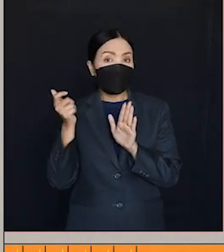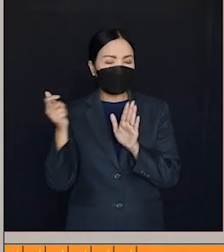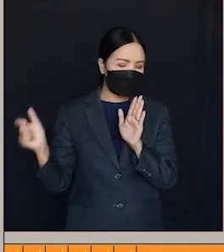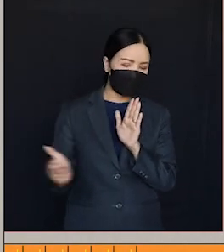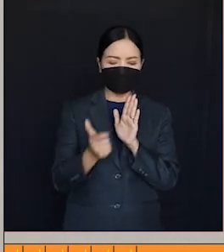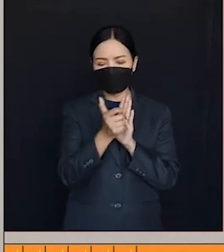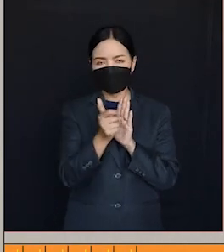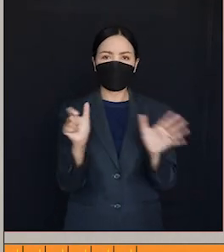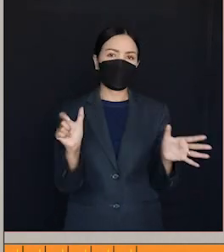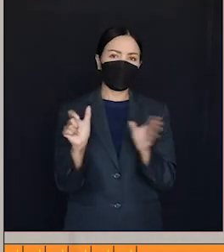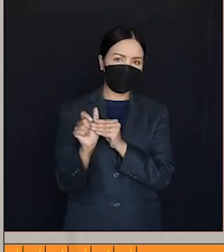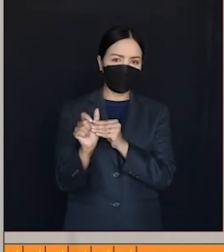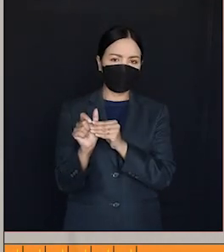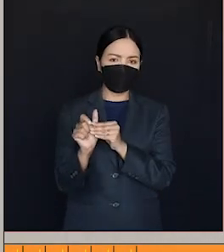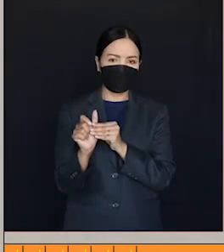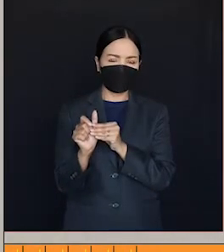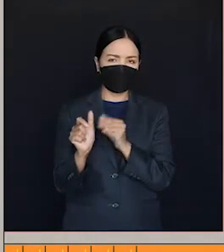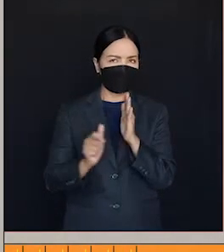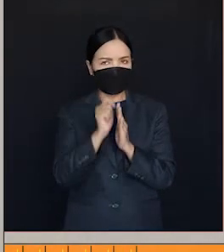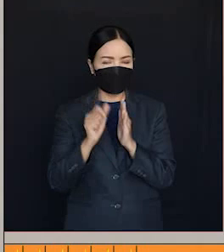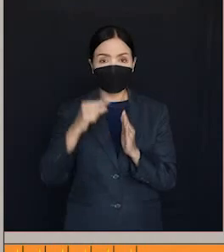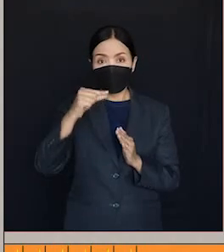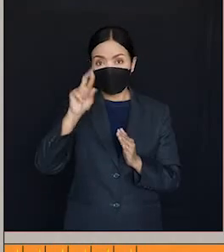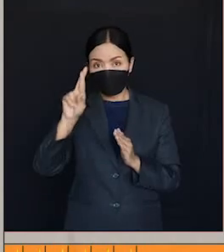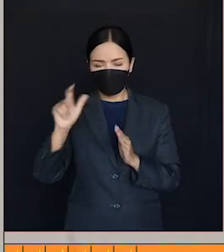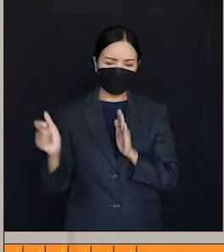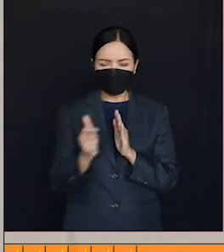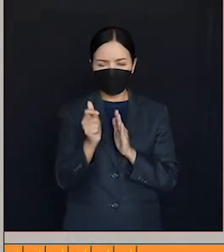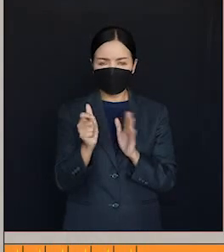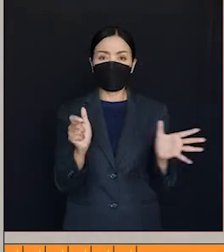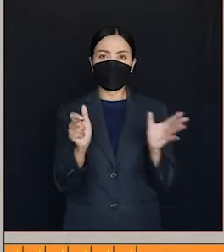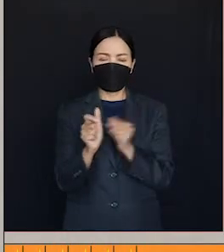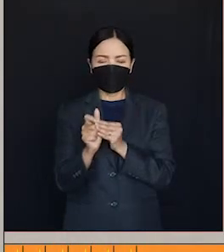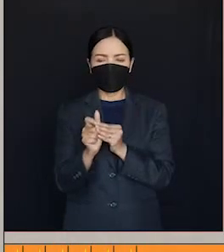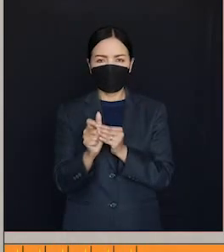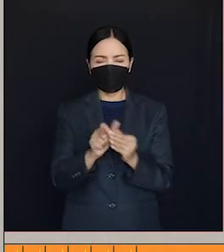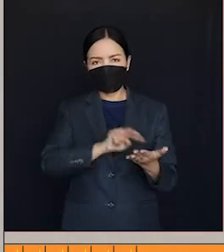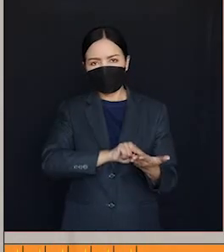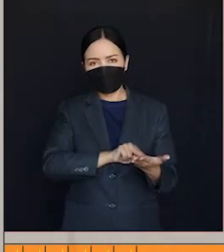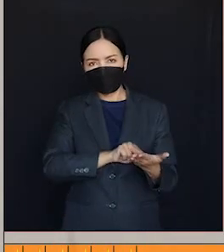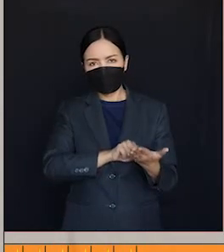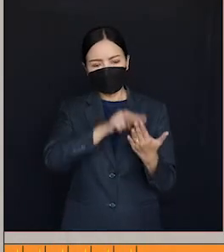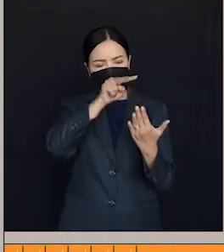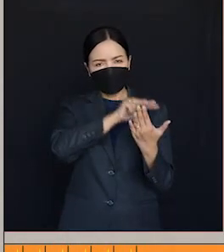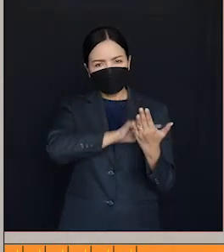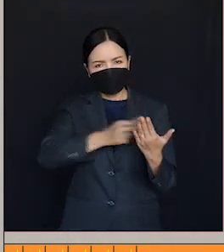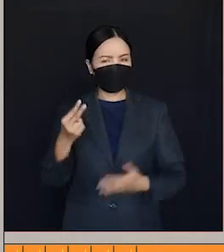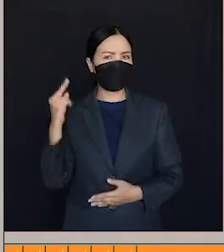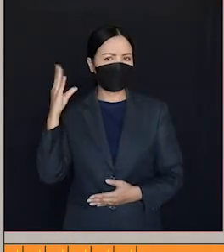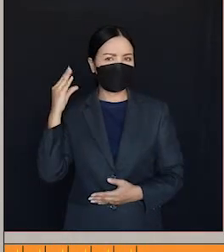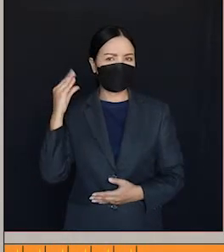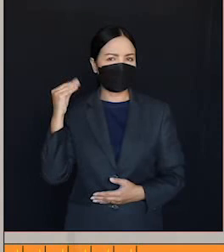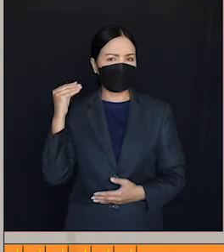สแกนนะคะถ้าเจอ GR code รอสักแป๊บหนึ่งมันจะอ่านทั้งแผ่นนั้นให้ฟัง คือมันจะอ่